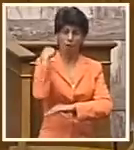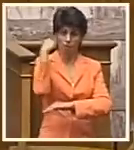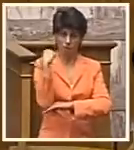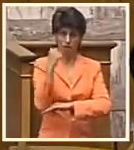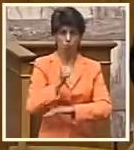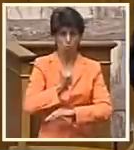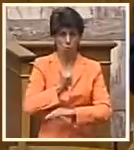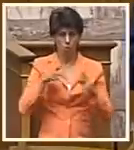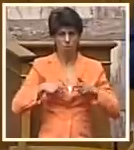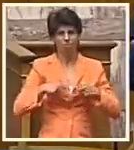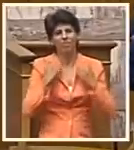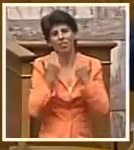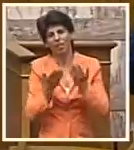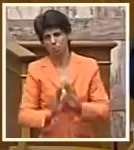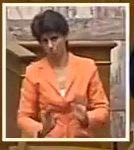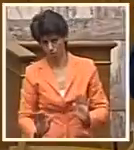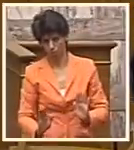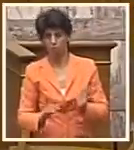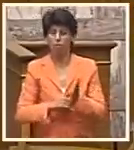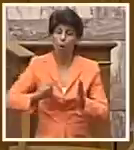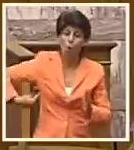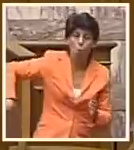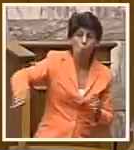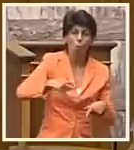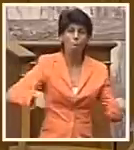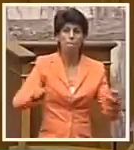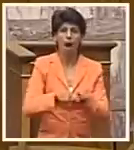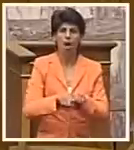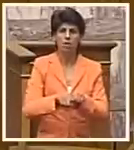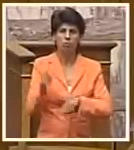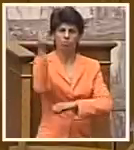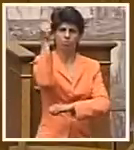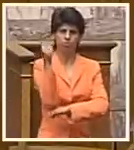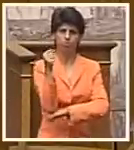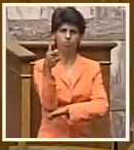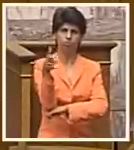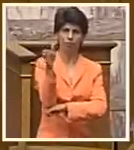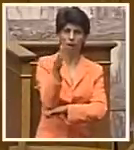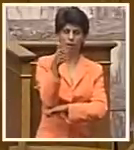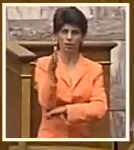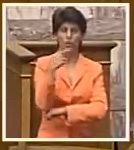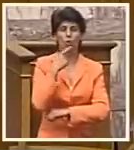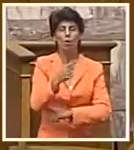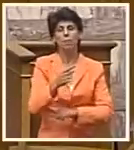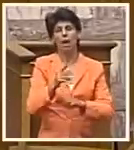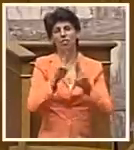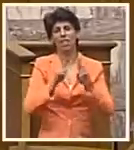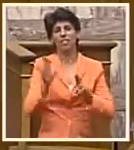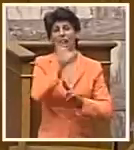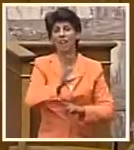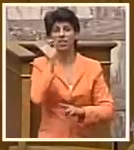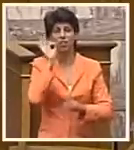μια κυβέρνηση. Θα τις βάλουμε όλοι μαζί. Γιατί όπως είπα και στην ομιλία μου στη Διεθνή Έκθεση της Θεσσαλονίκης